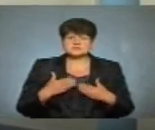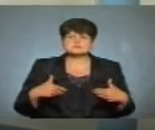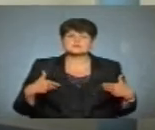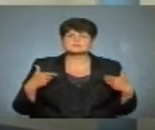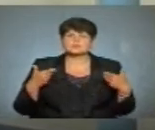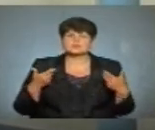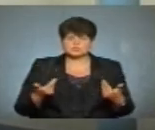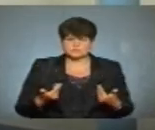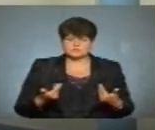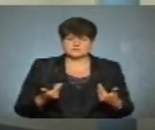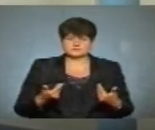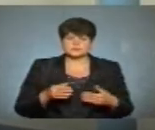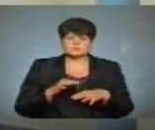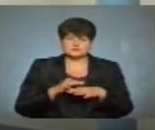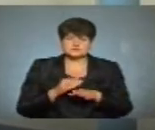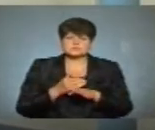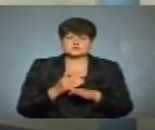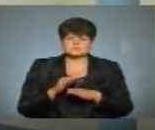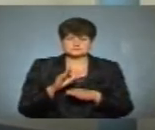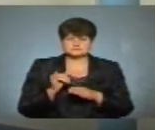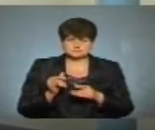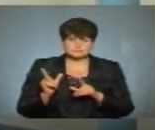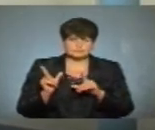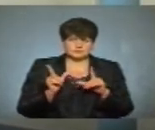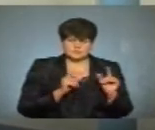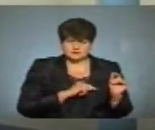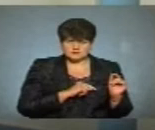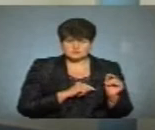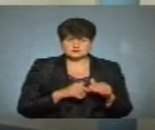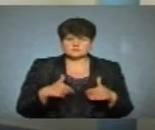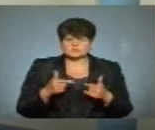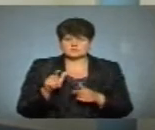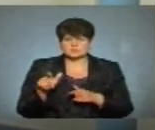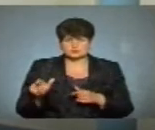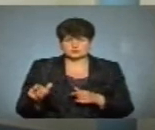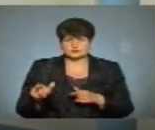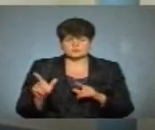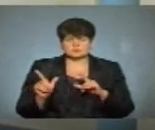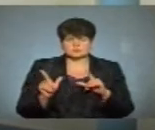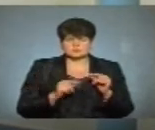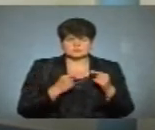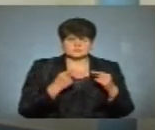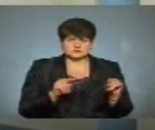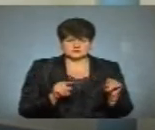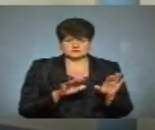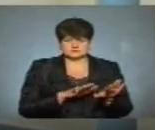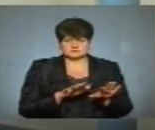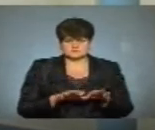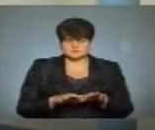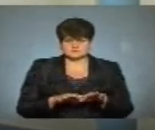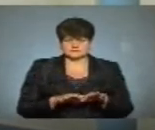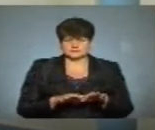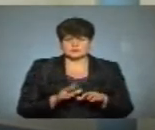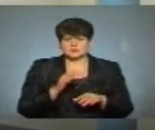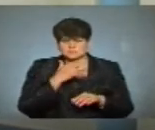запропонували провести часткову евакуацію, запропонували людям відселитися в інші безпечні місця.